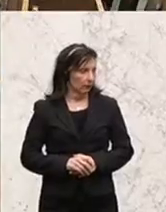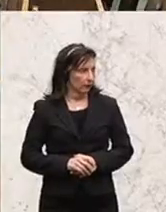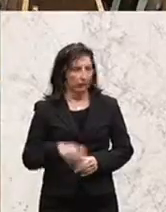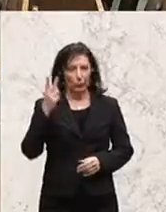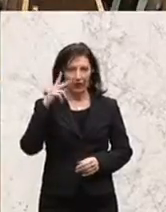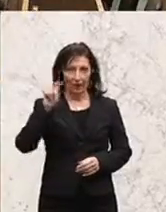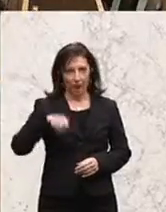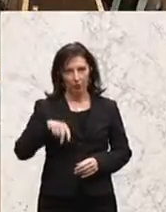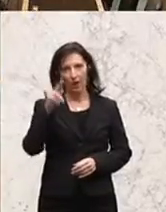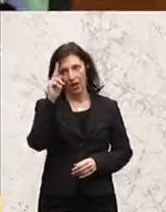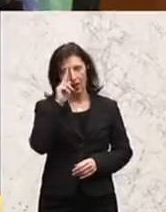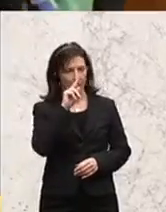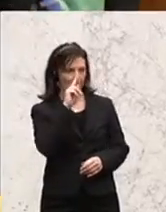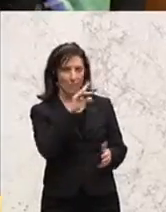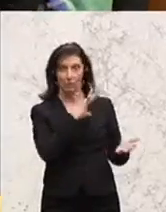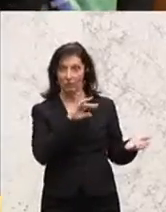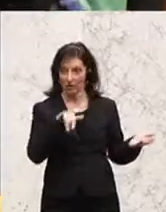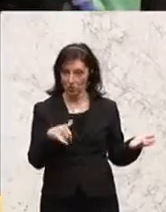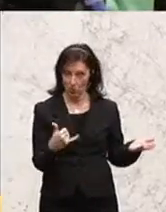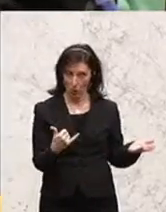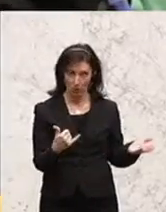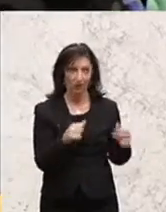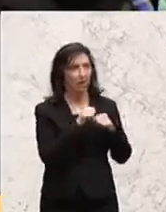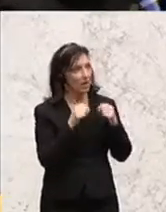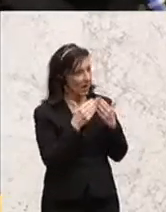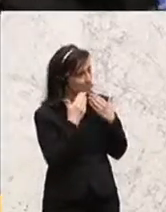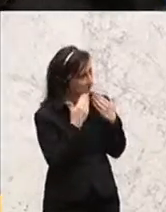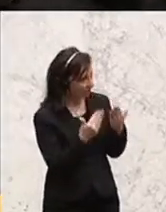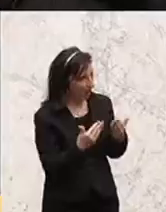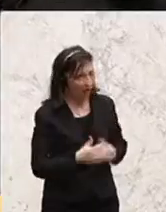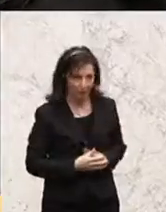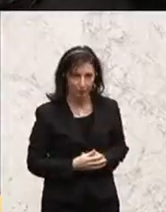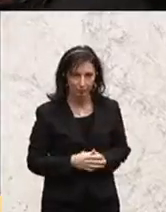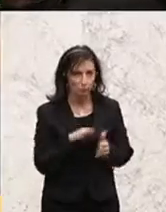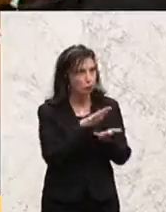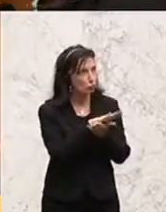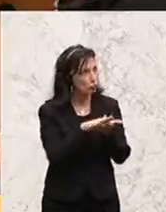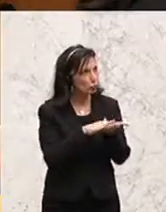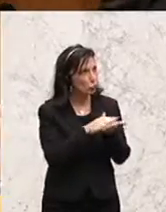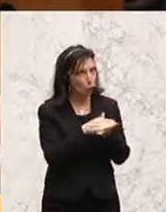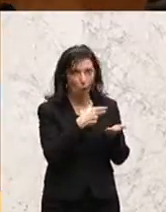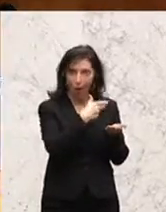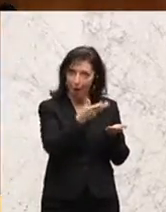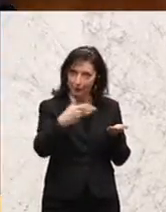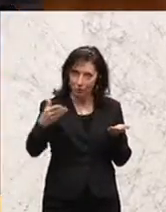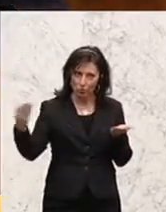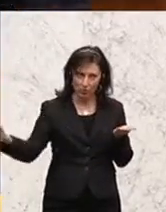Herr Abgeordneter, lieber Franz Josef, herzlichen Dank im Namen aller für dieses Schokoladegeschenk,